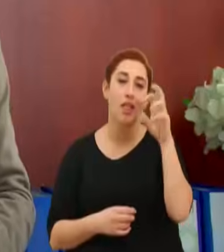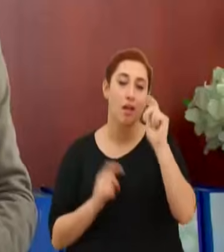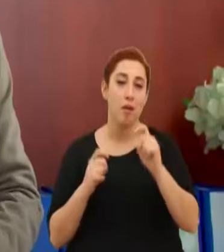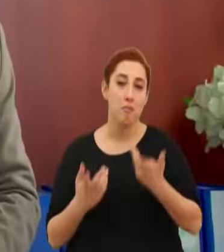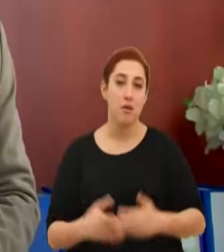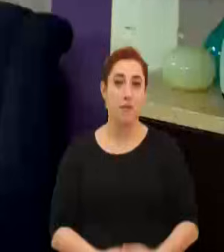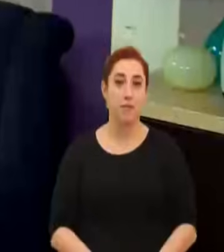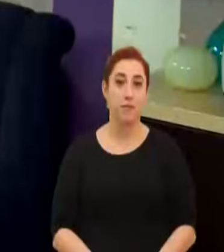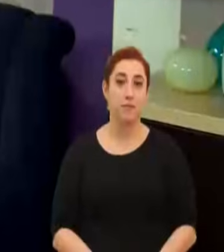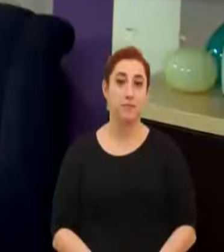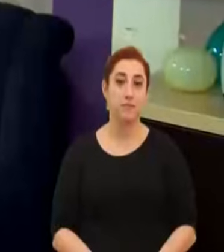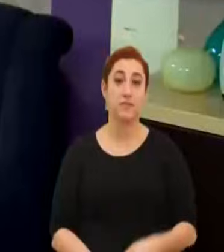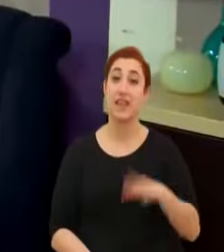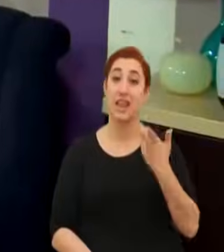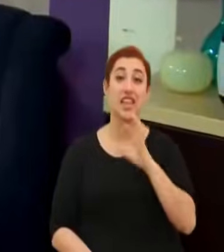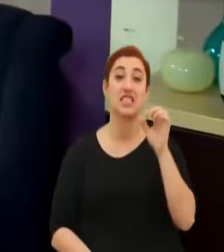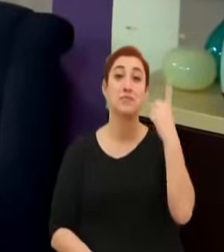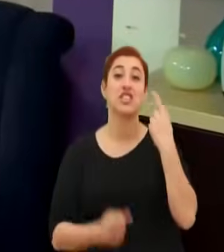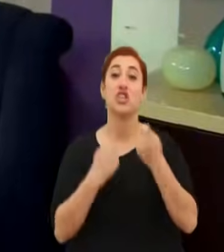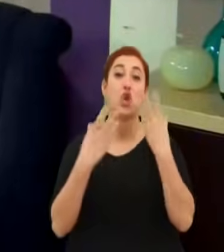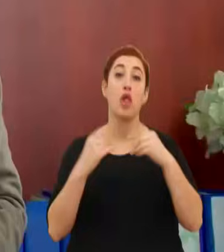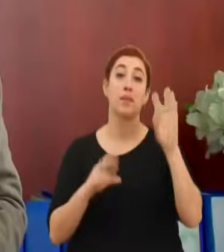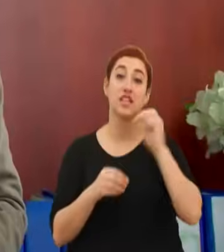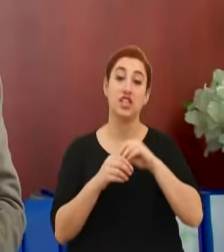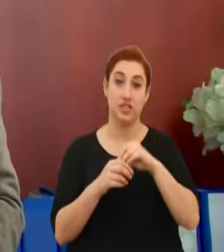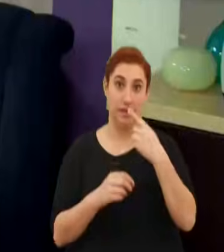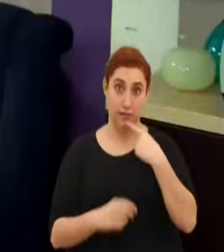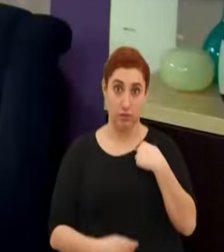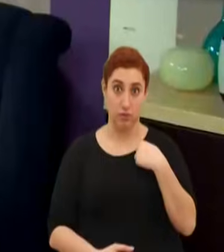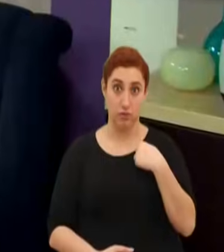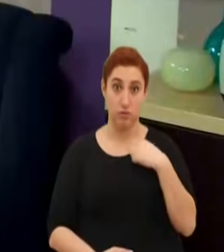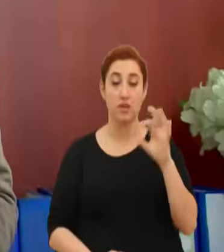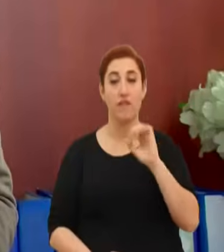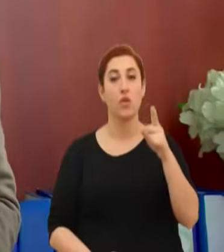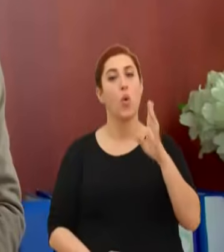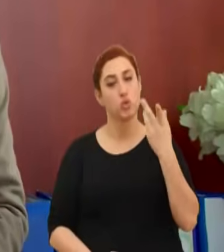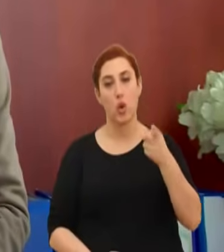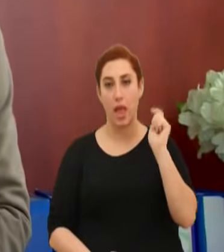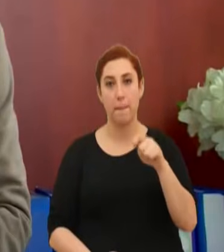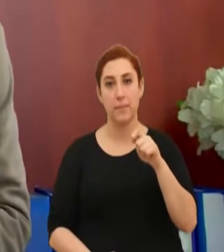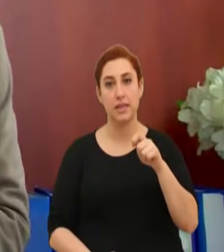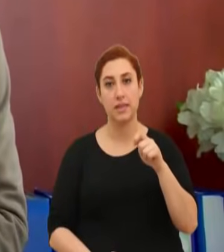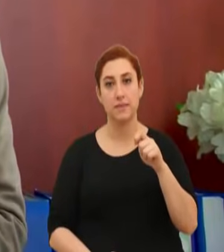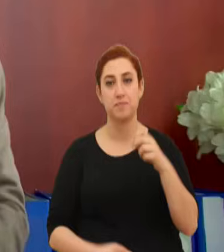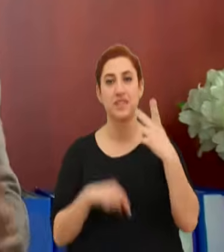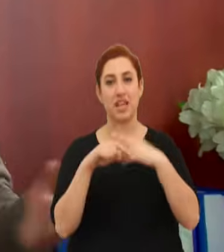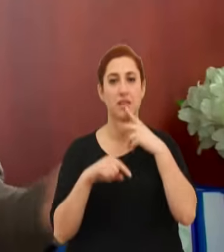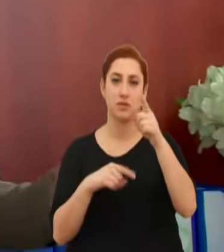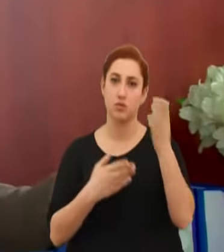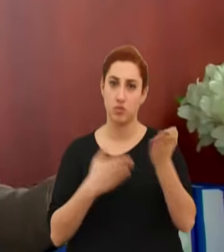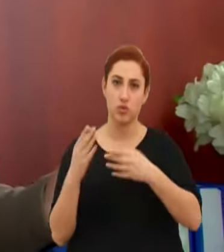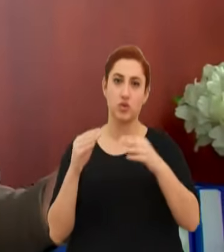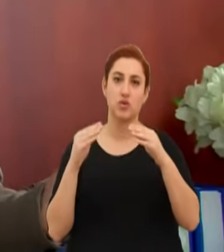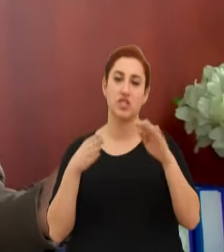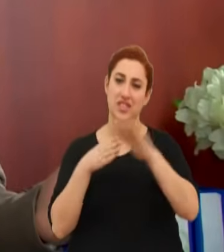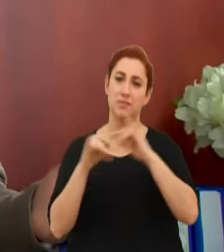ayrılamıyor. Ya da hiçbir işi olmadığı için. Diyorsunuz. Evet, o halde şöyle yapalım. Zehra Hanım siz buyurun,